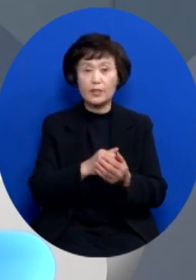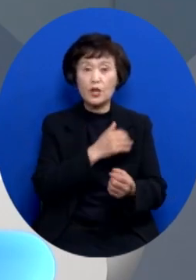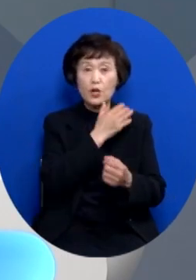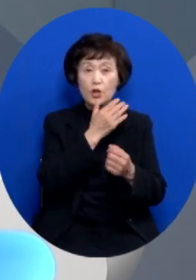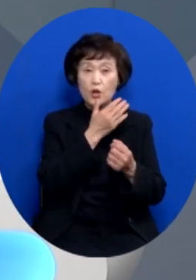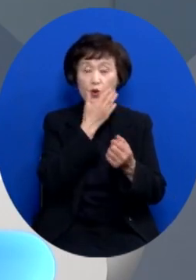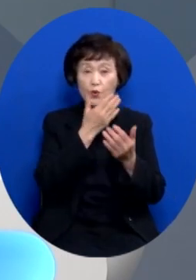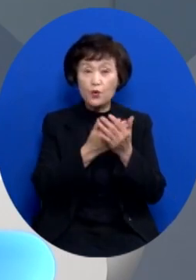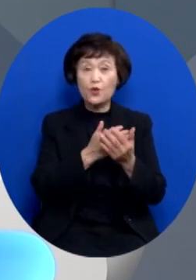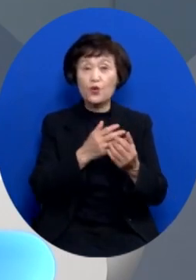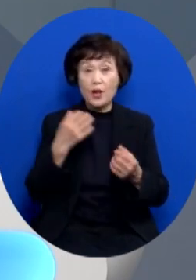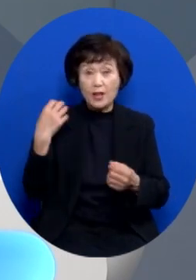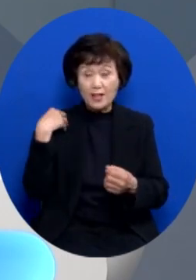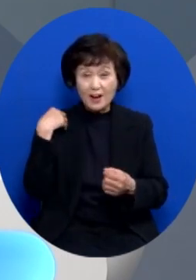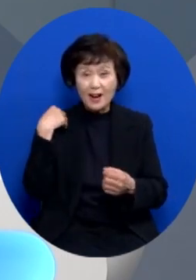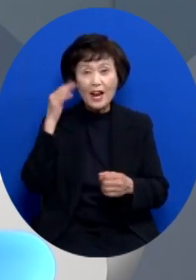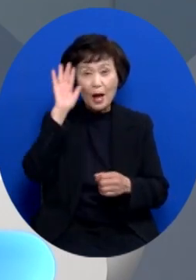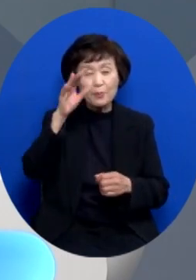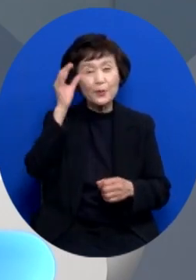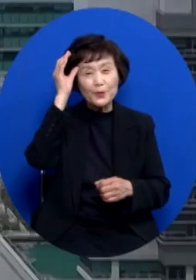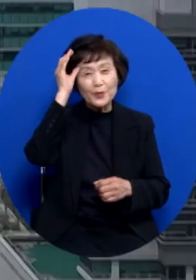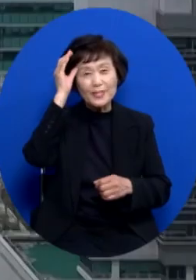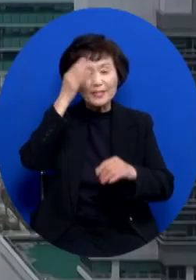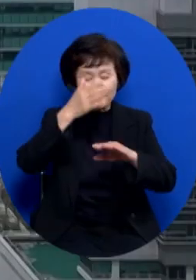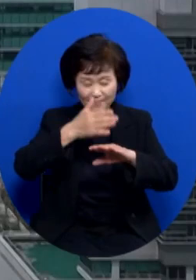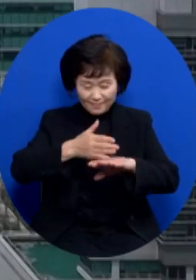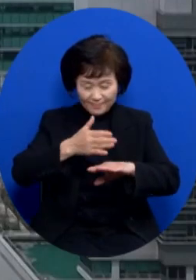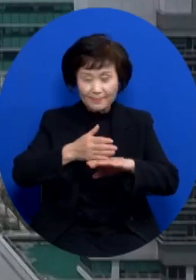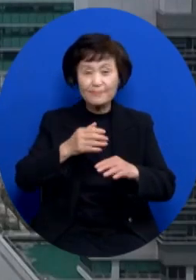앞으로도 기대하겠습니다. 오늘 감사합니다. 네, 감사합니다.